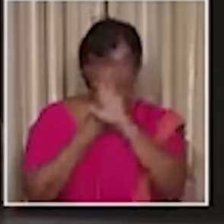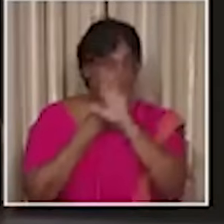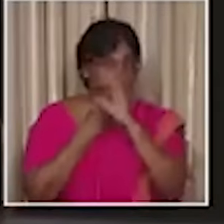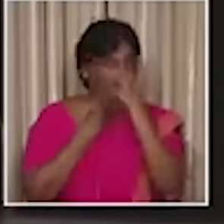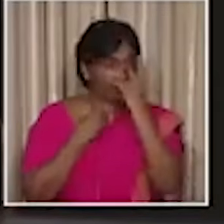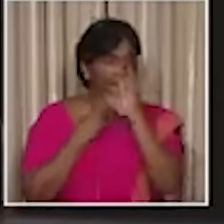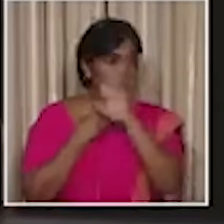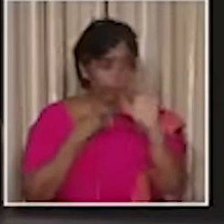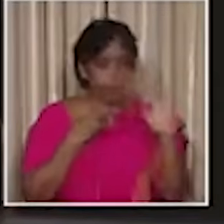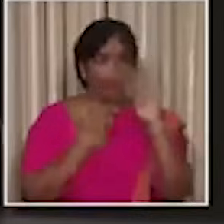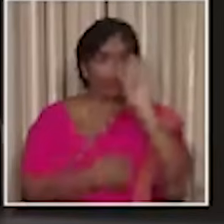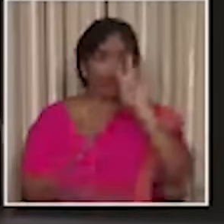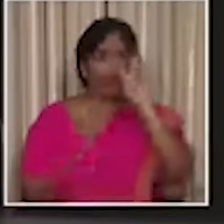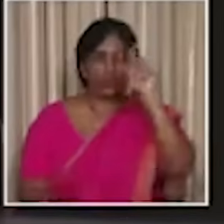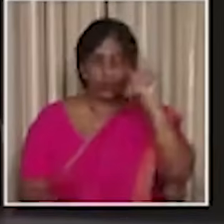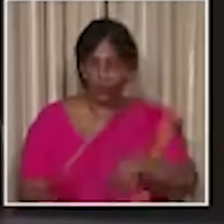2019